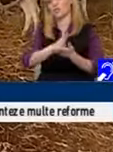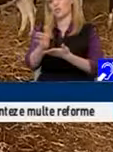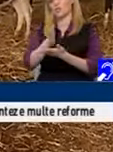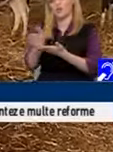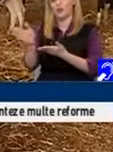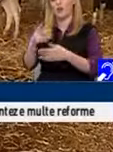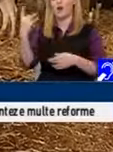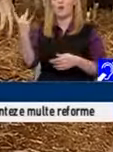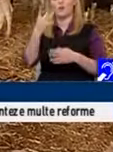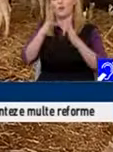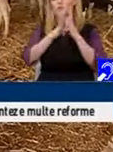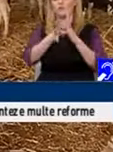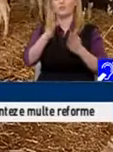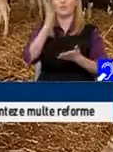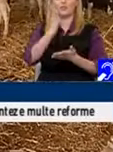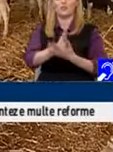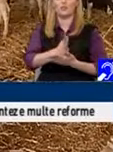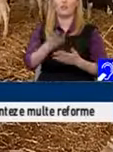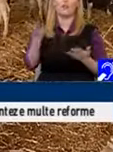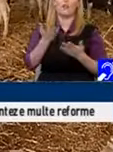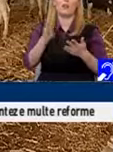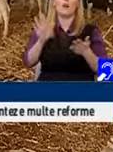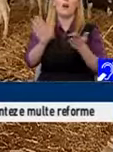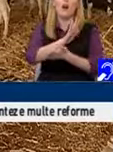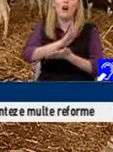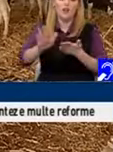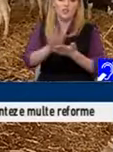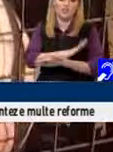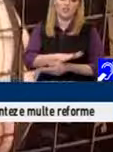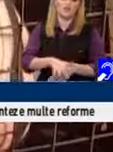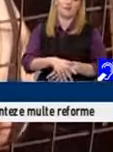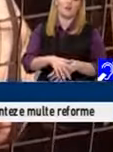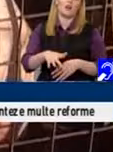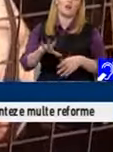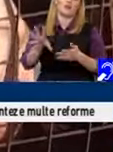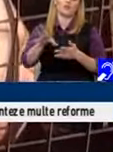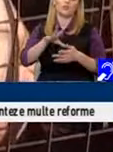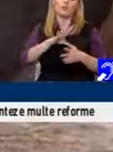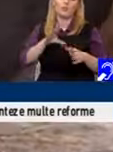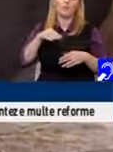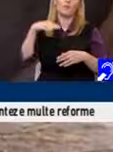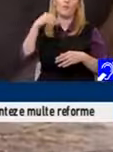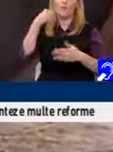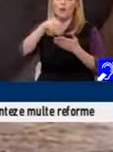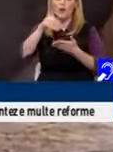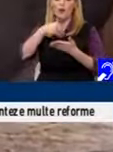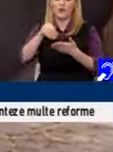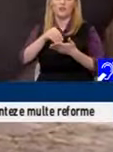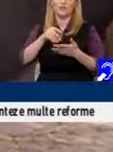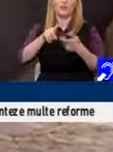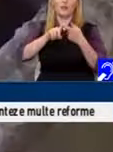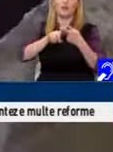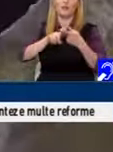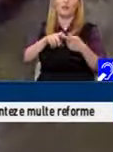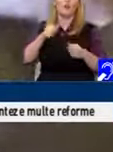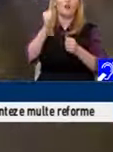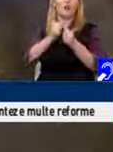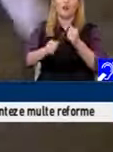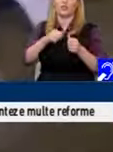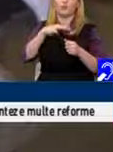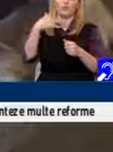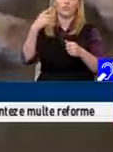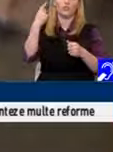În primul rând, ar trebui să existe o infrastructură a calității care să prevină, de exemplu, focarele de peste porcină cu care țara se confruntă